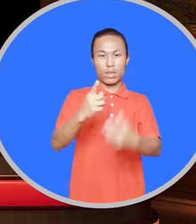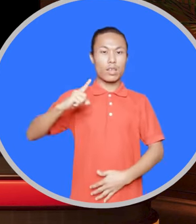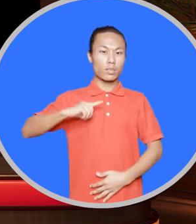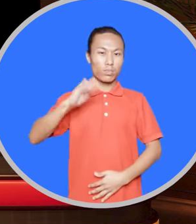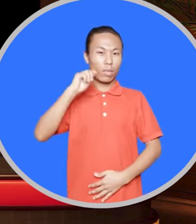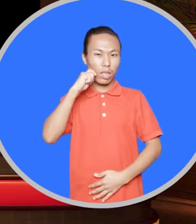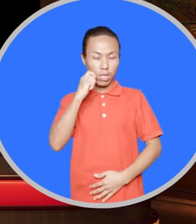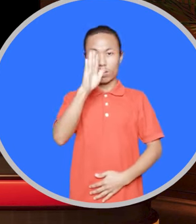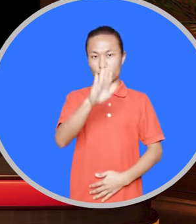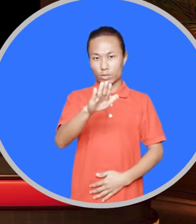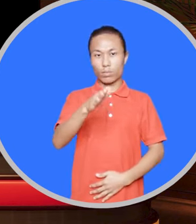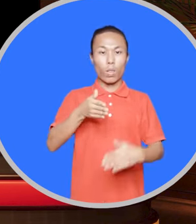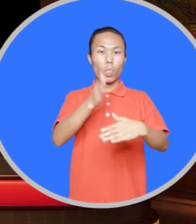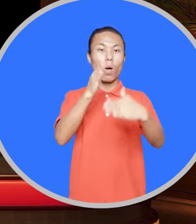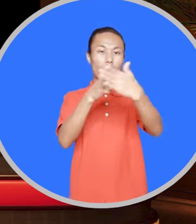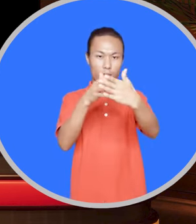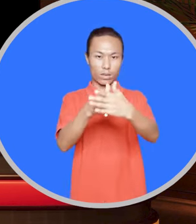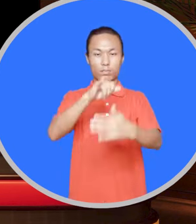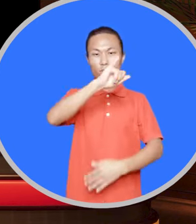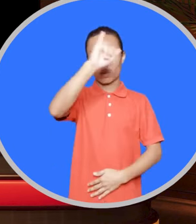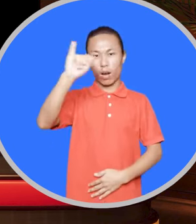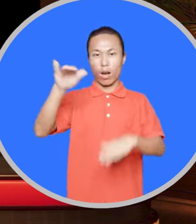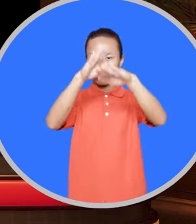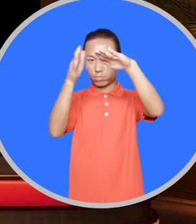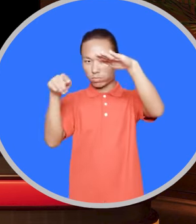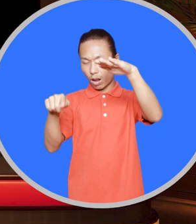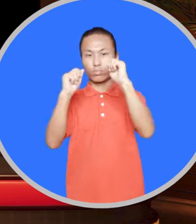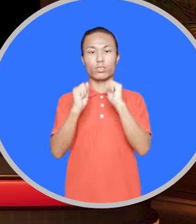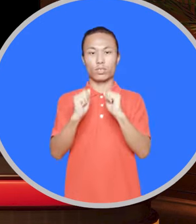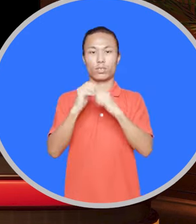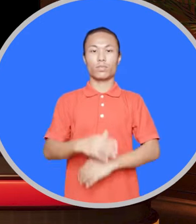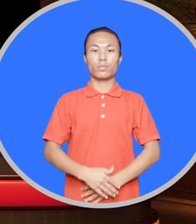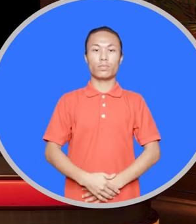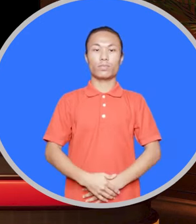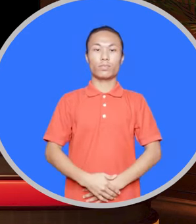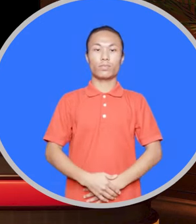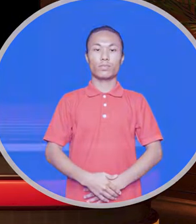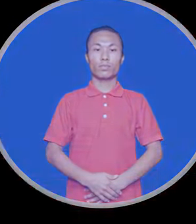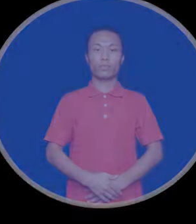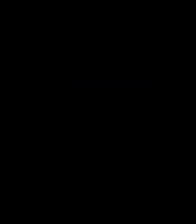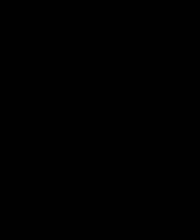ပြီးရှေ့ဆက်မတိုးနိုင်ပဲဒေါနာတောင်တန်းပြီးအနောက်ဖက်တောင်ချမ်းမှာသာရပ်တန့်နေရလို့ဆိုပါ